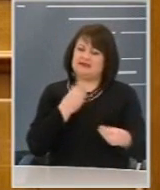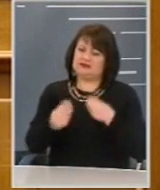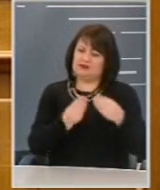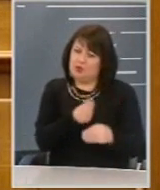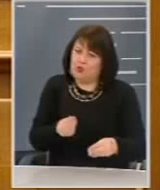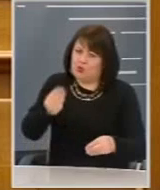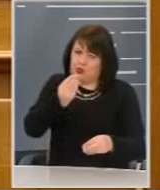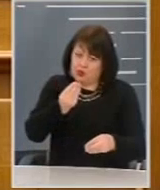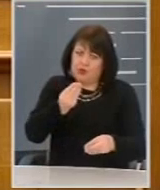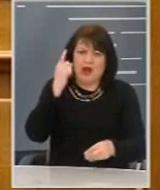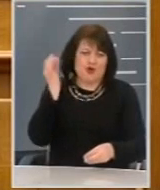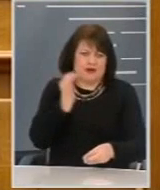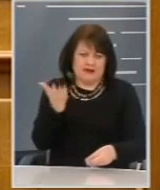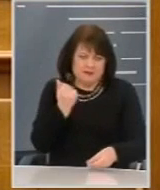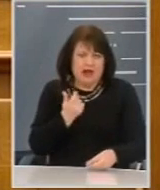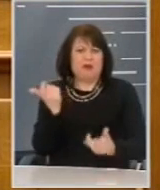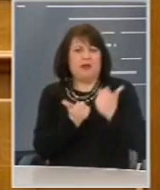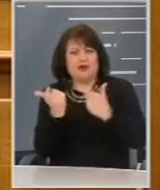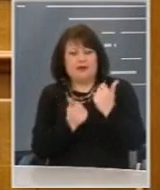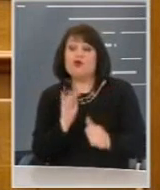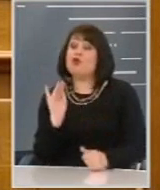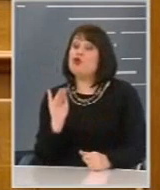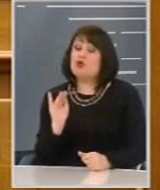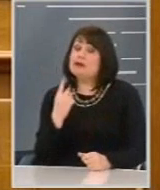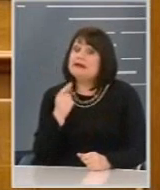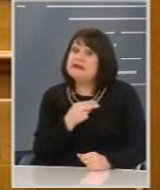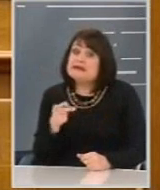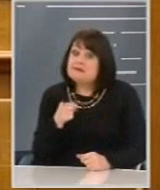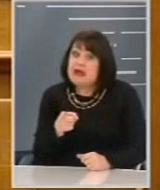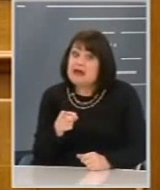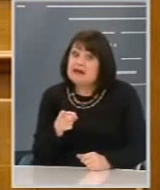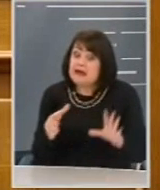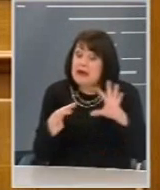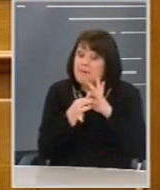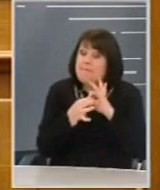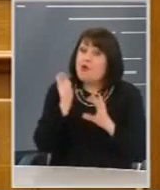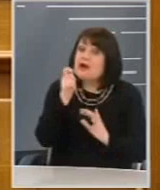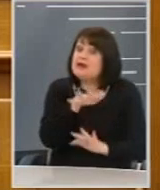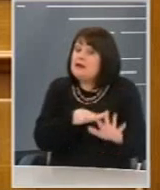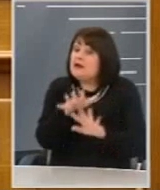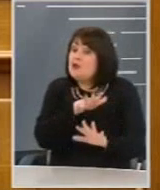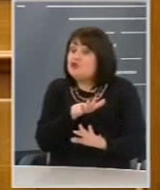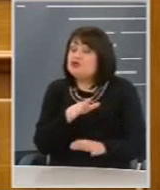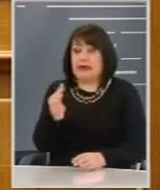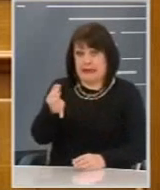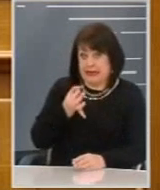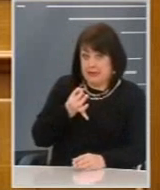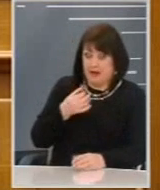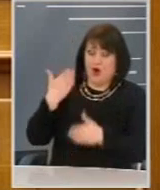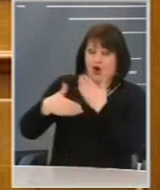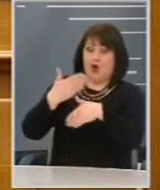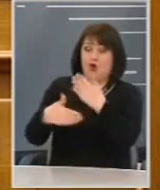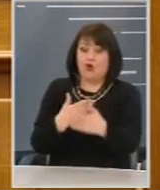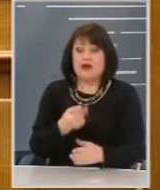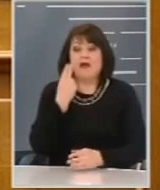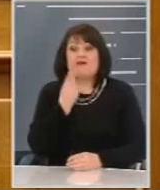του δεόντος, πέραν της λογικής. Και όταν το ρωτήσαμε αν αυτό σημαίνει σύνδεση με την πολιτική, λέει η περιραίουσα ατμόσφαιρα όλα αυτά τα χρόνια